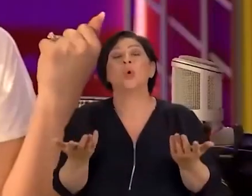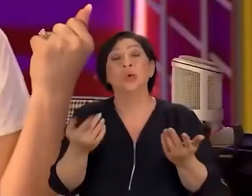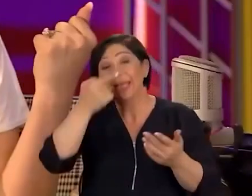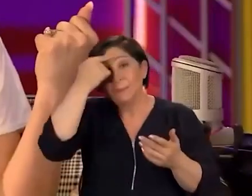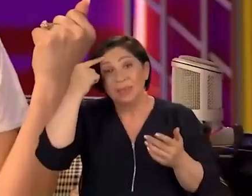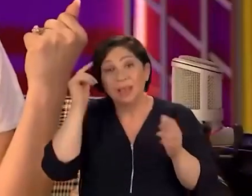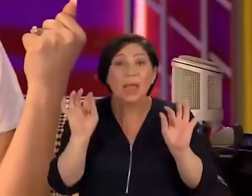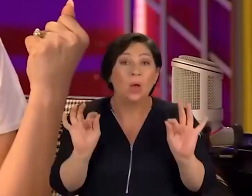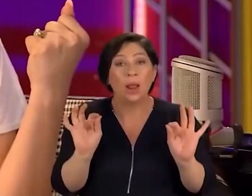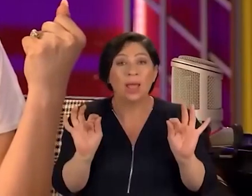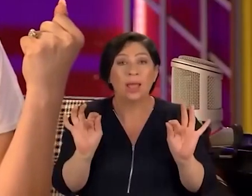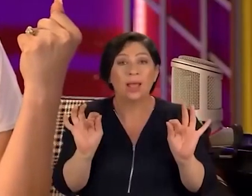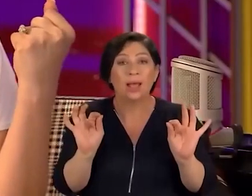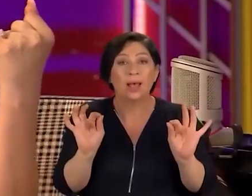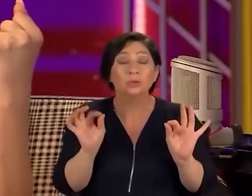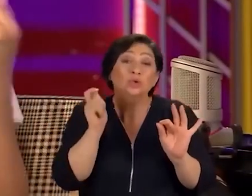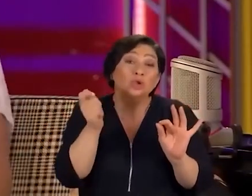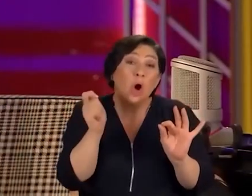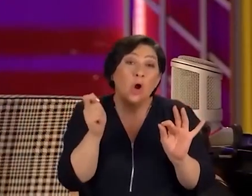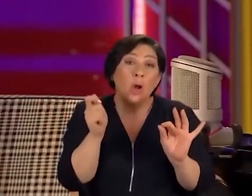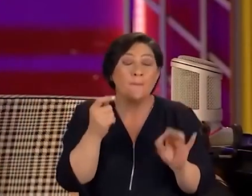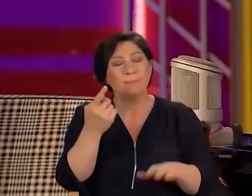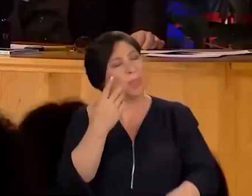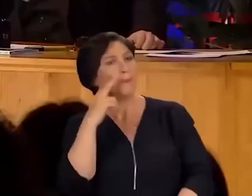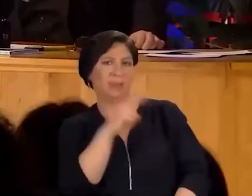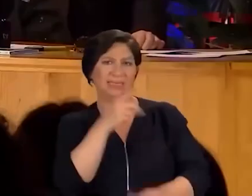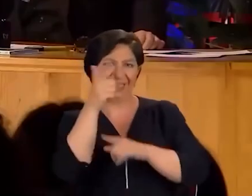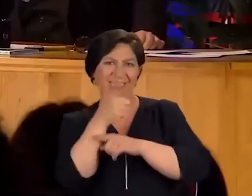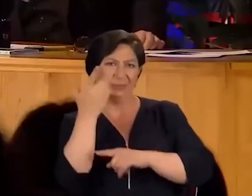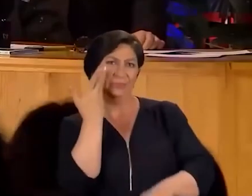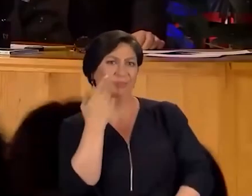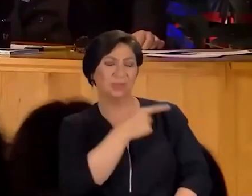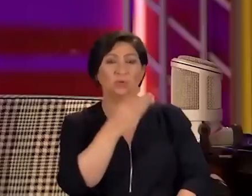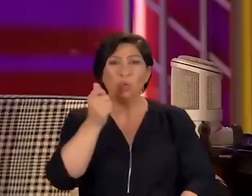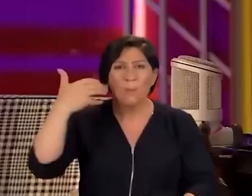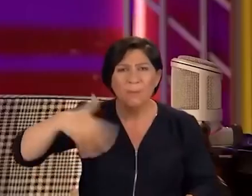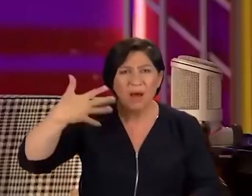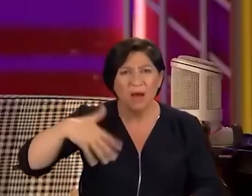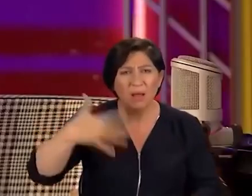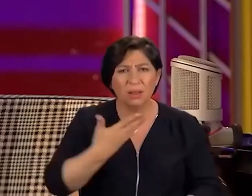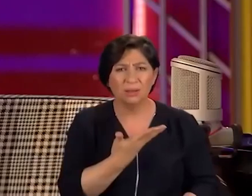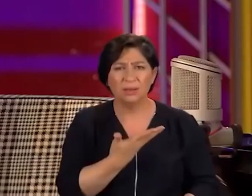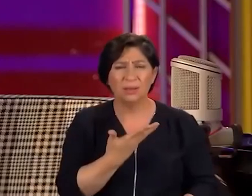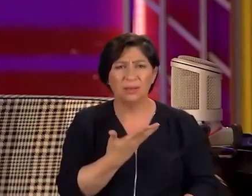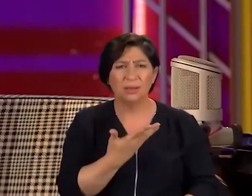Çünkü imkanlar da çok zor, biliyor musun? Evet. Şu baktığınız şey o kadar pahalı bir iş ki.